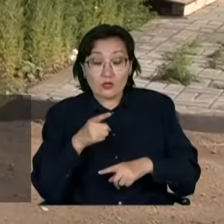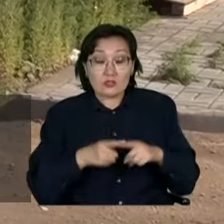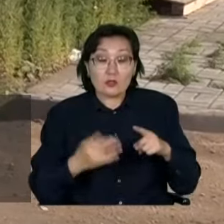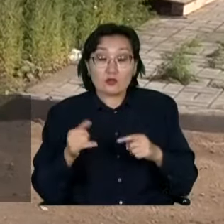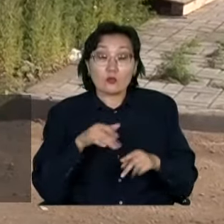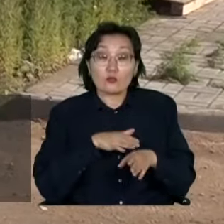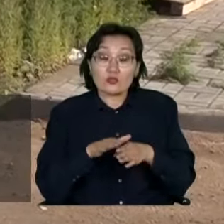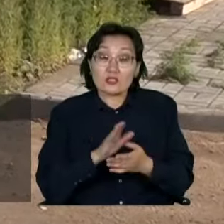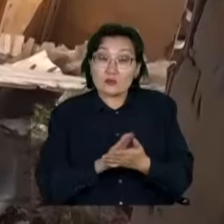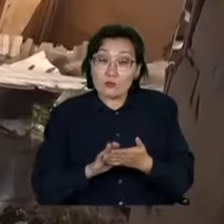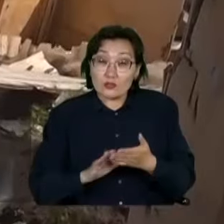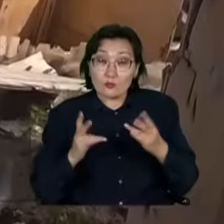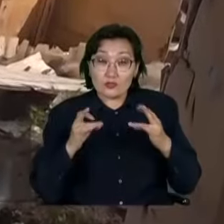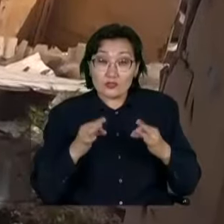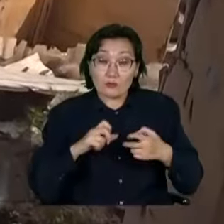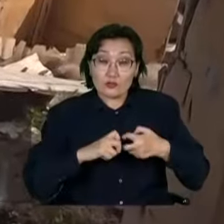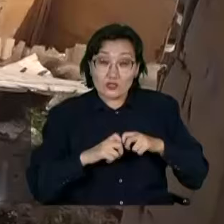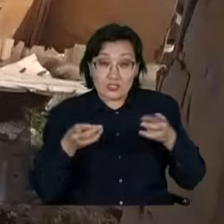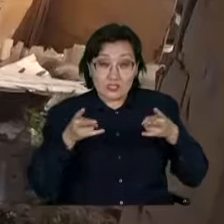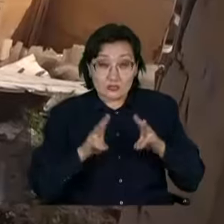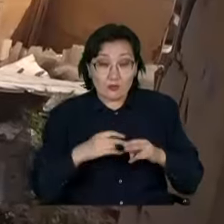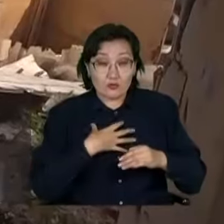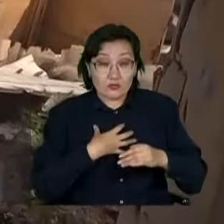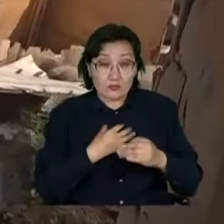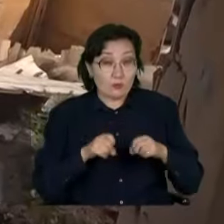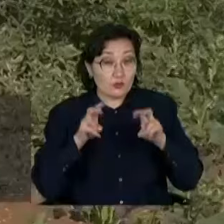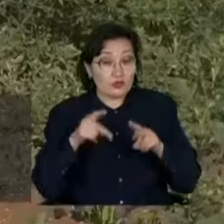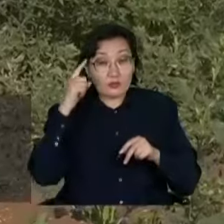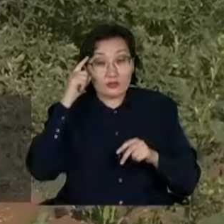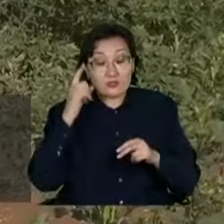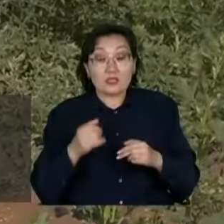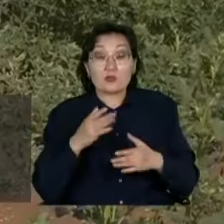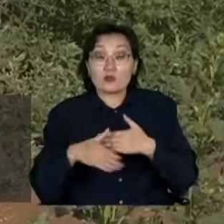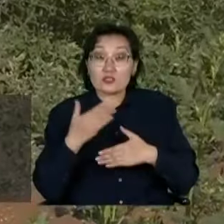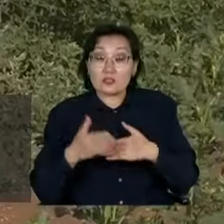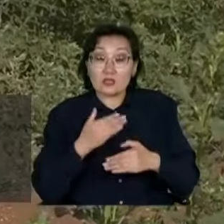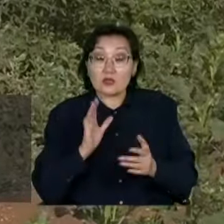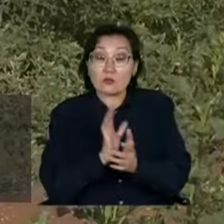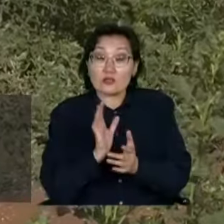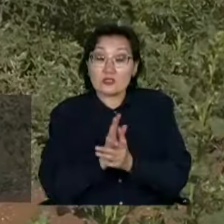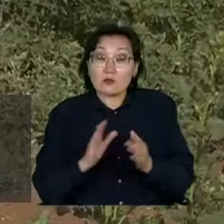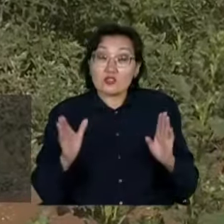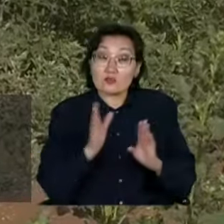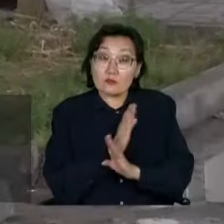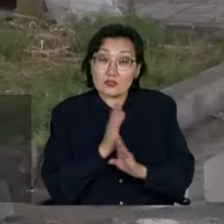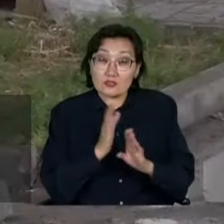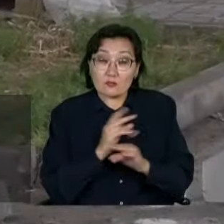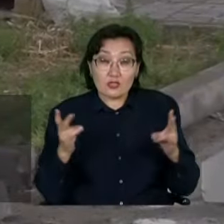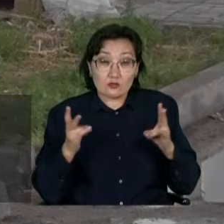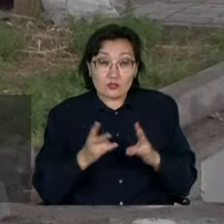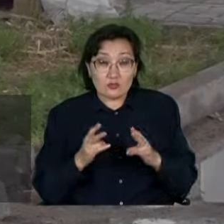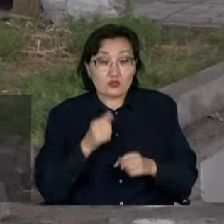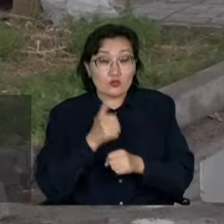них уничтожена. Но, тем не менее, проблема остается актуальной. Специалисты считают, что наказание за загрязнение окружающей среды